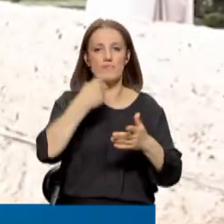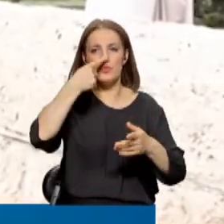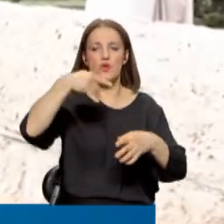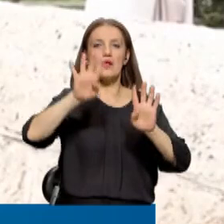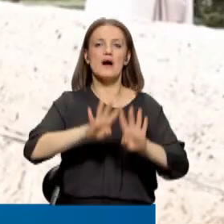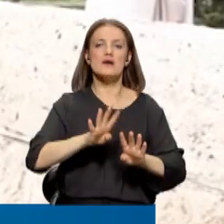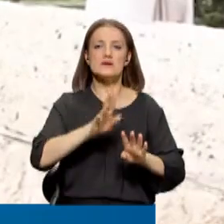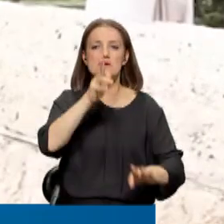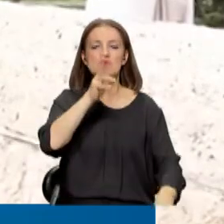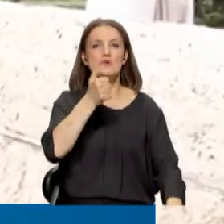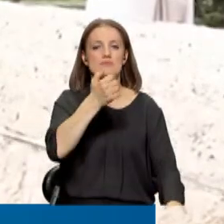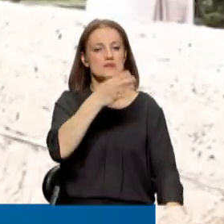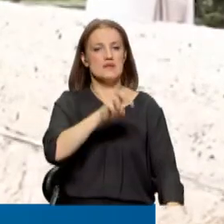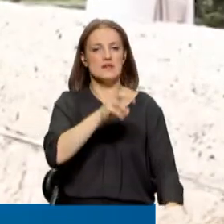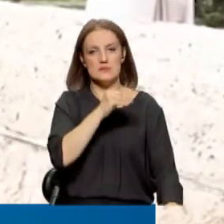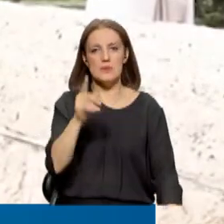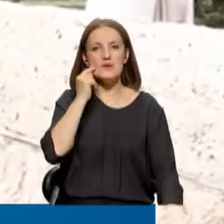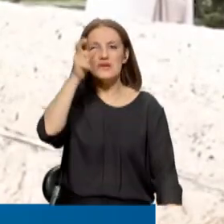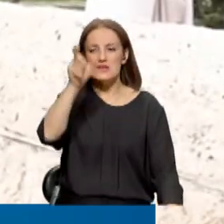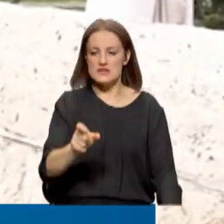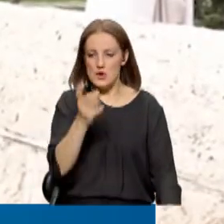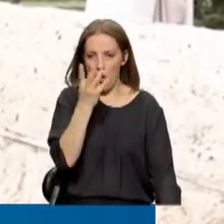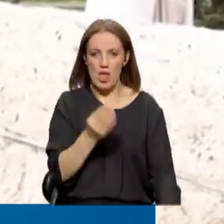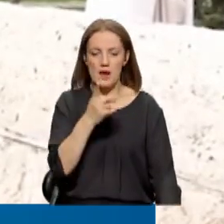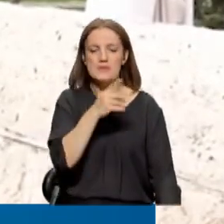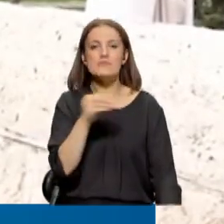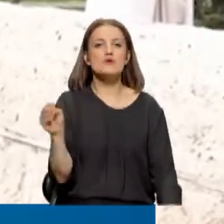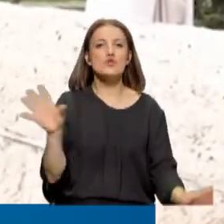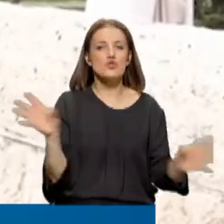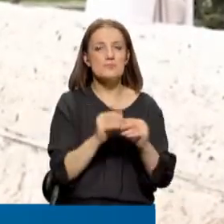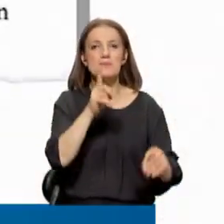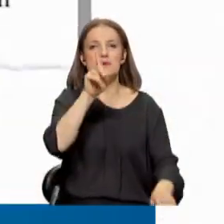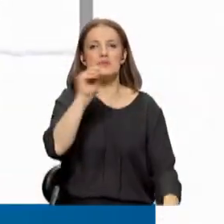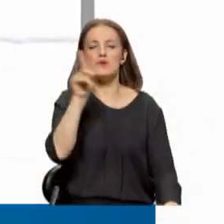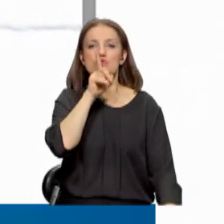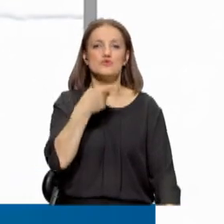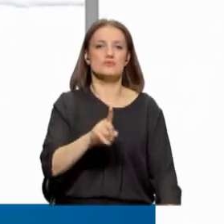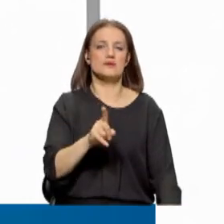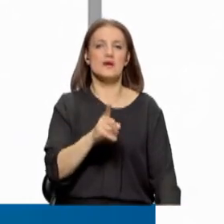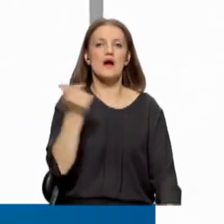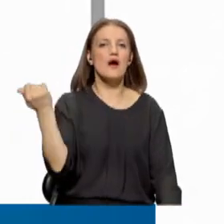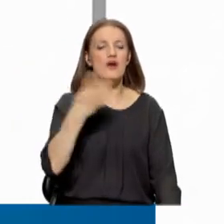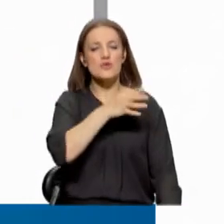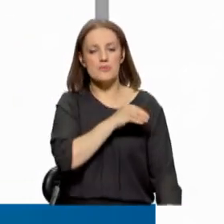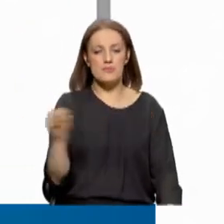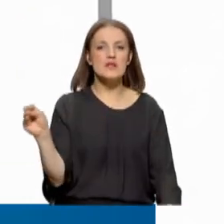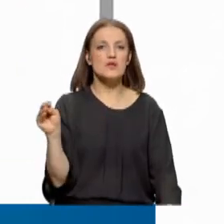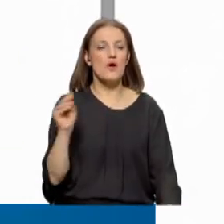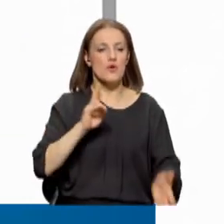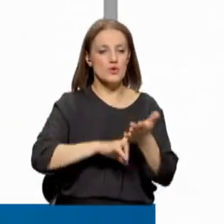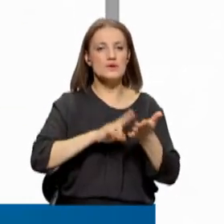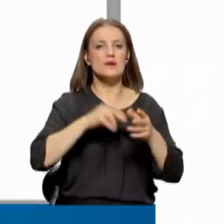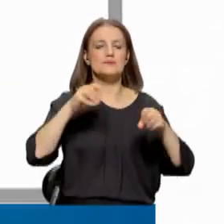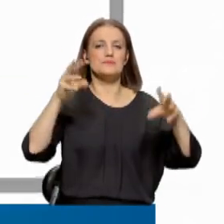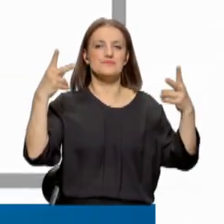yaklaşık 368 milyon. O da kişi olarak da fatura olarak da 1 milyon 100 bin civarında. Kaç milyon abonenin elektriği kesik